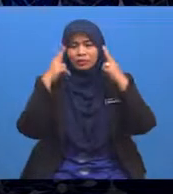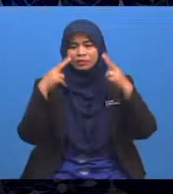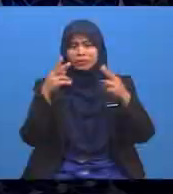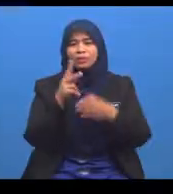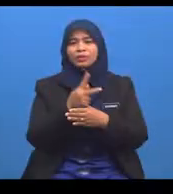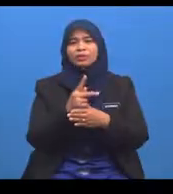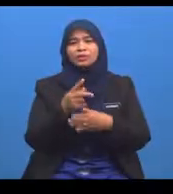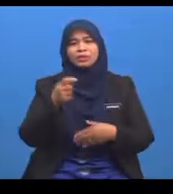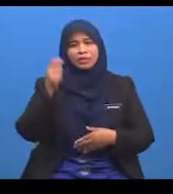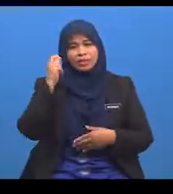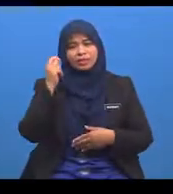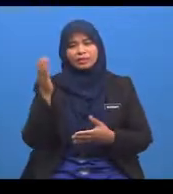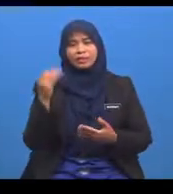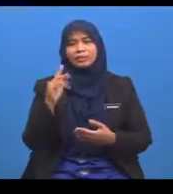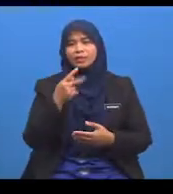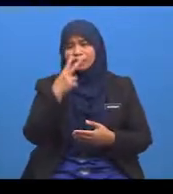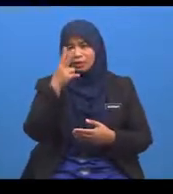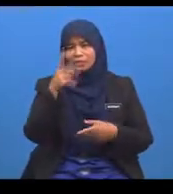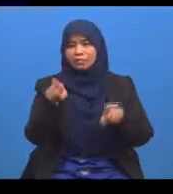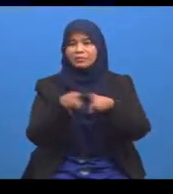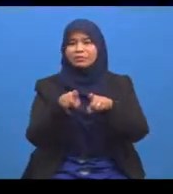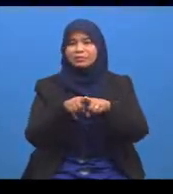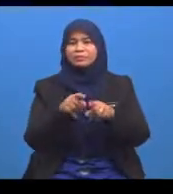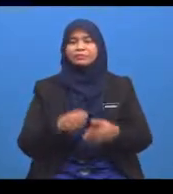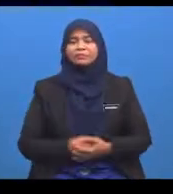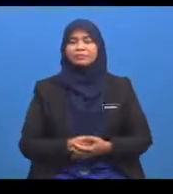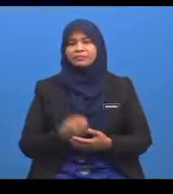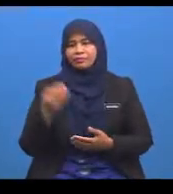tadi. Jom kita tonton bersama-sama video ini.